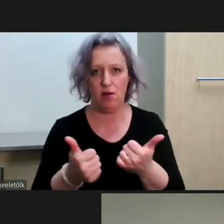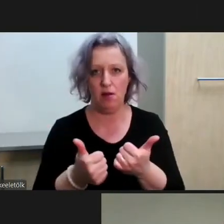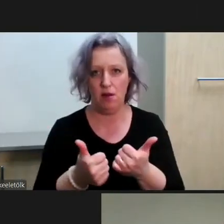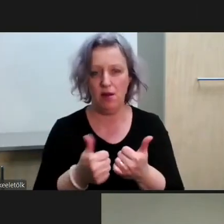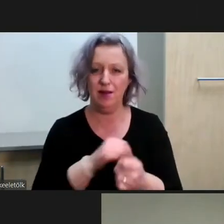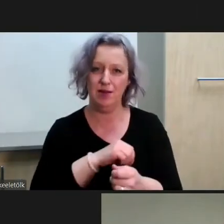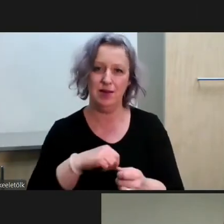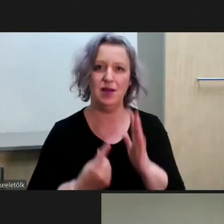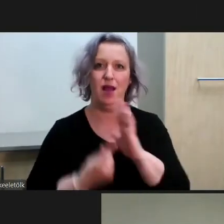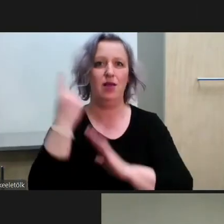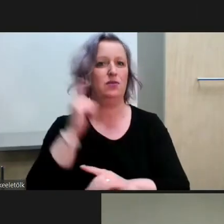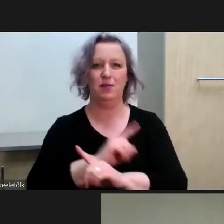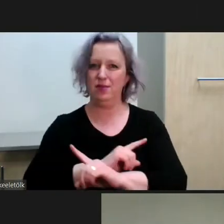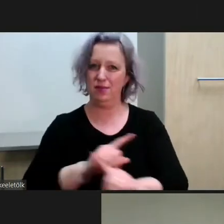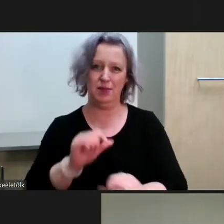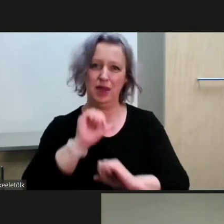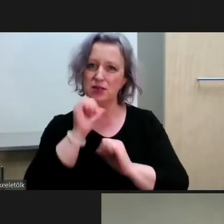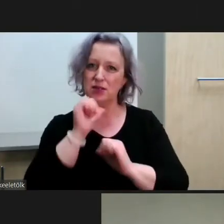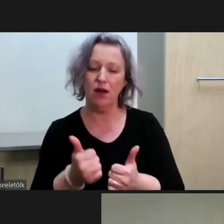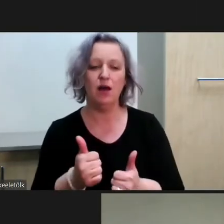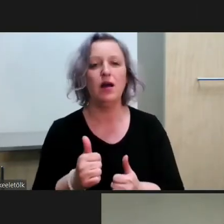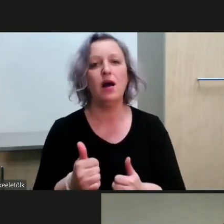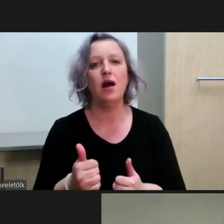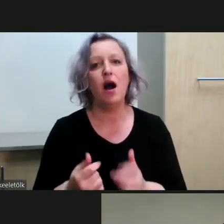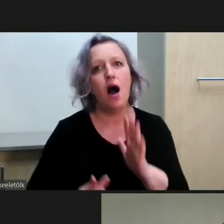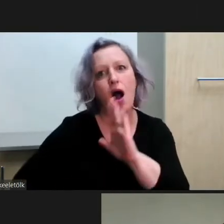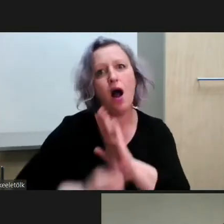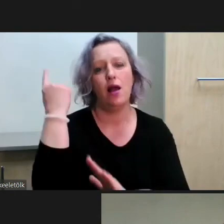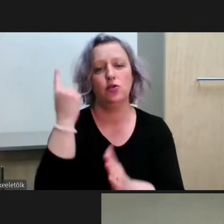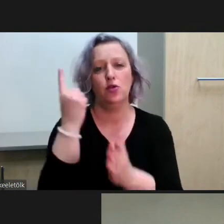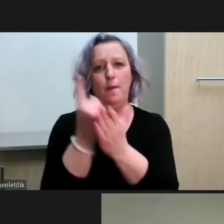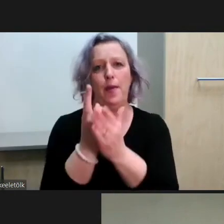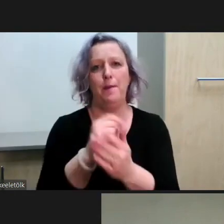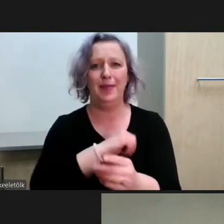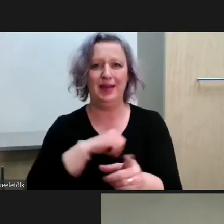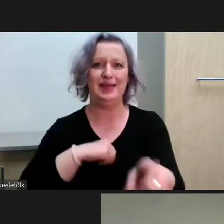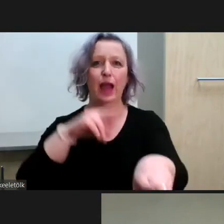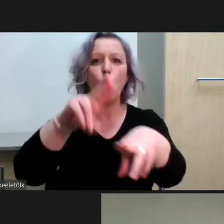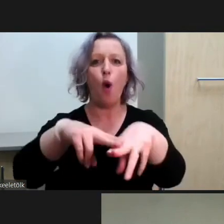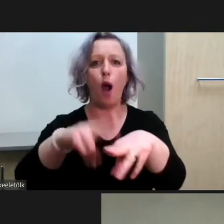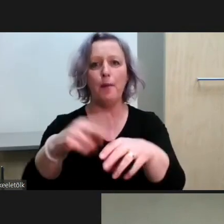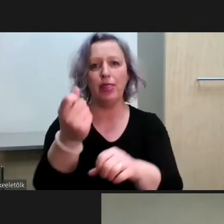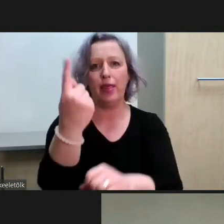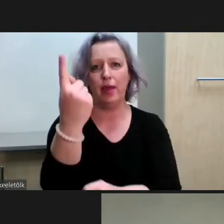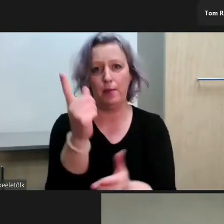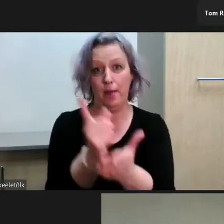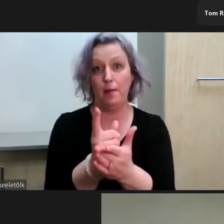peaks see initsiatiiv kuidagi ise tekkima, et me saame toetada, kui keegi pöördub ja tahab nõu.